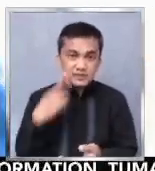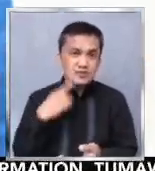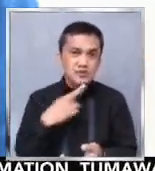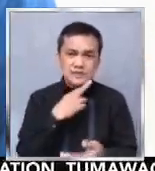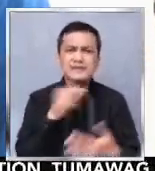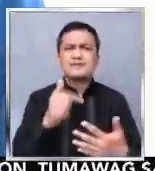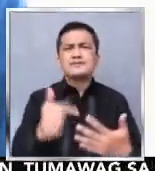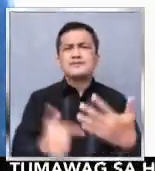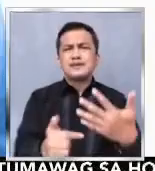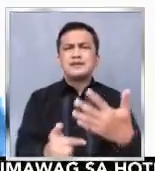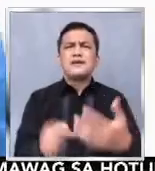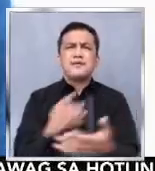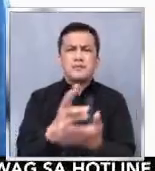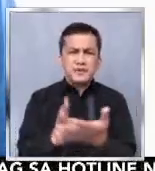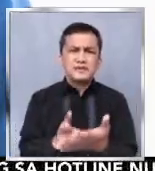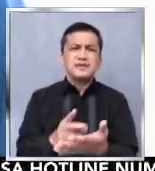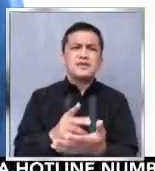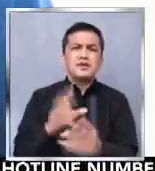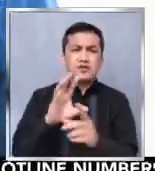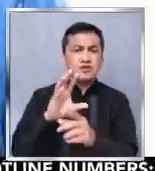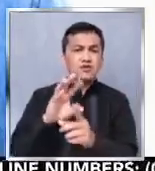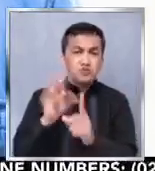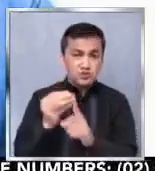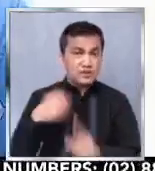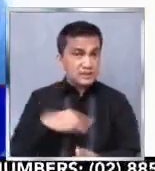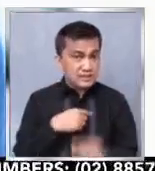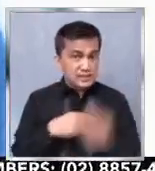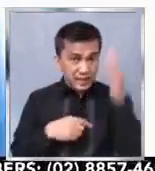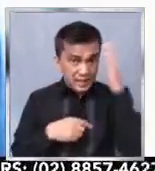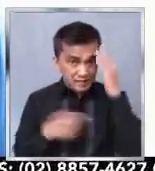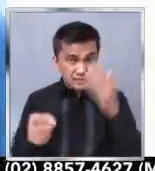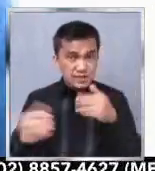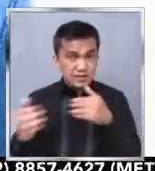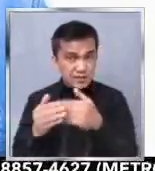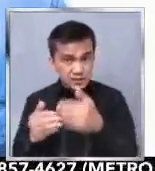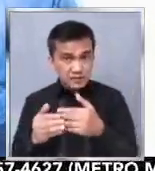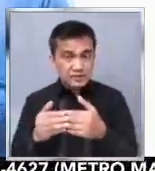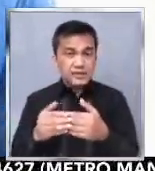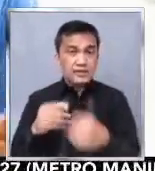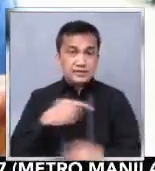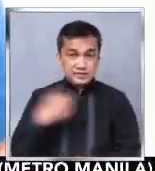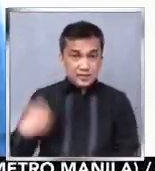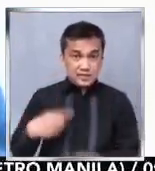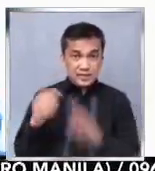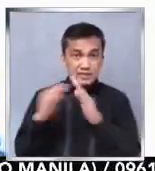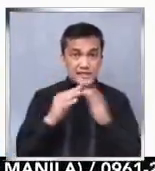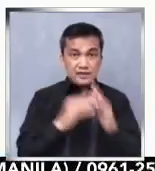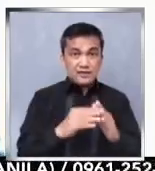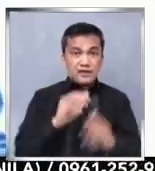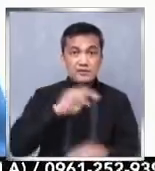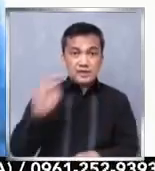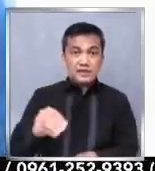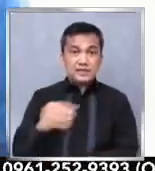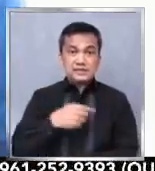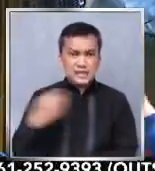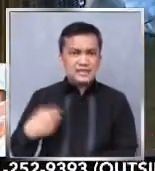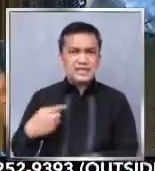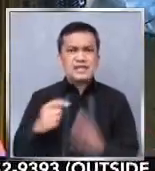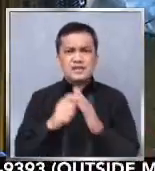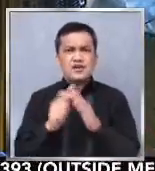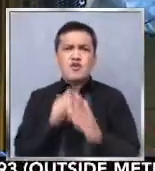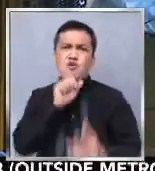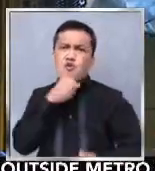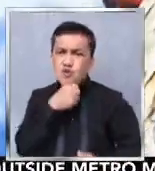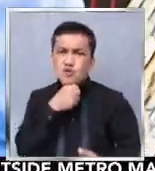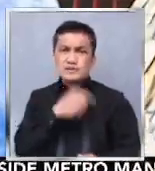na ng kultura natin. Alam niyo ba na napakalapit kasi rito ng Chinatown? Ang Manila Chinatown, ang oldest Chinatown in the world. At dito